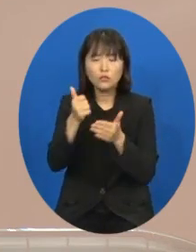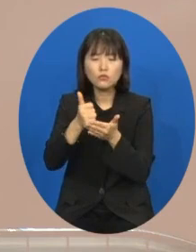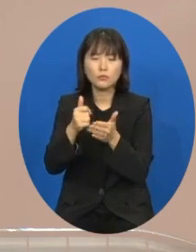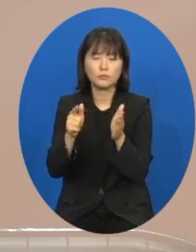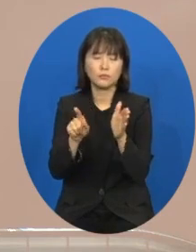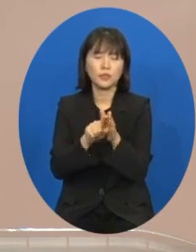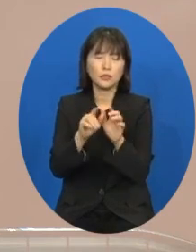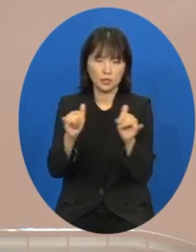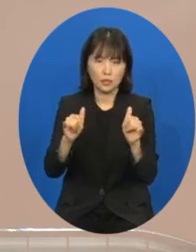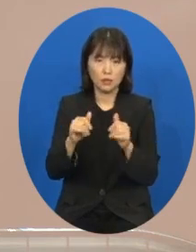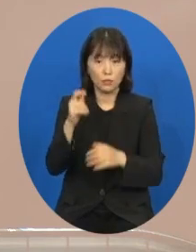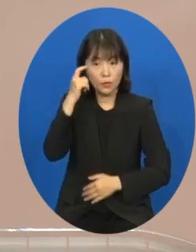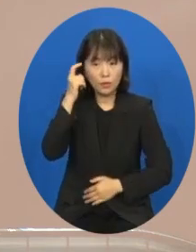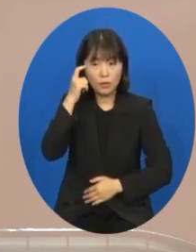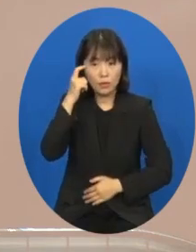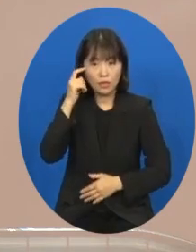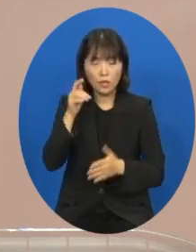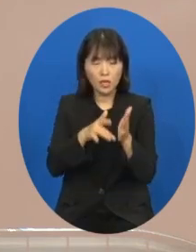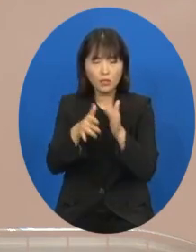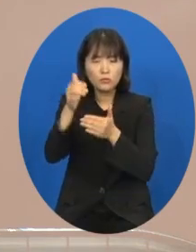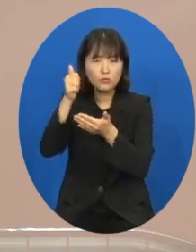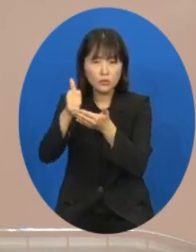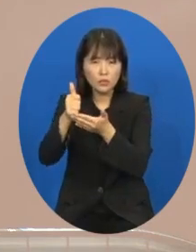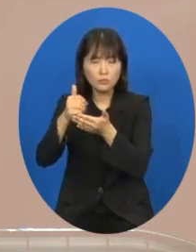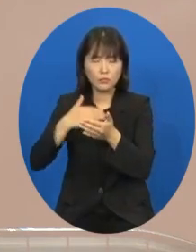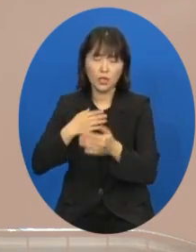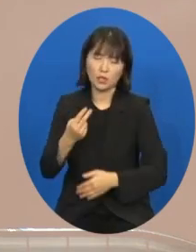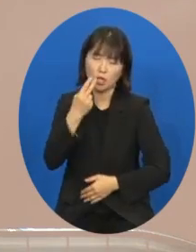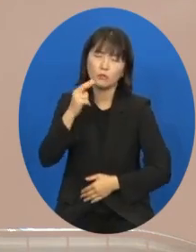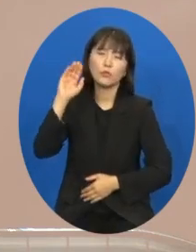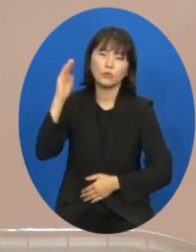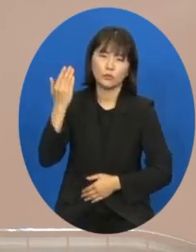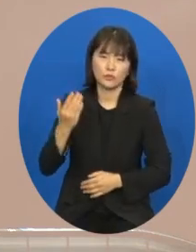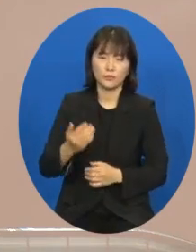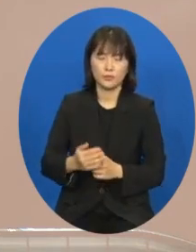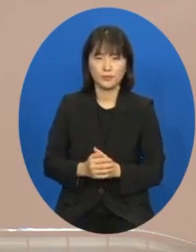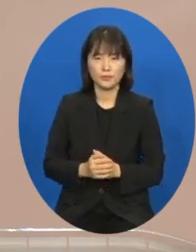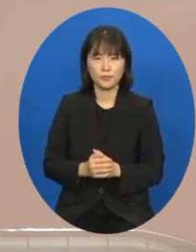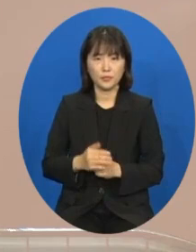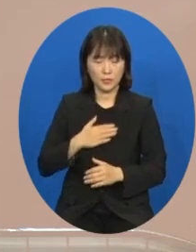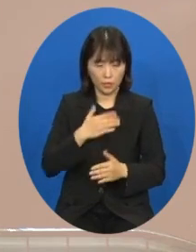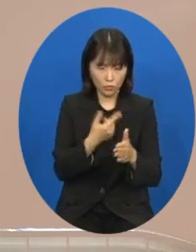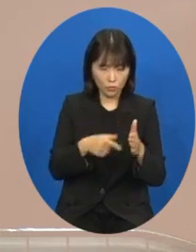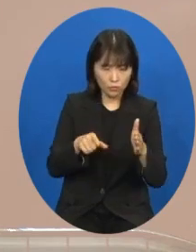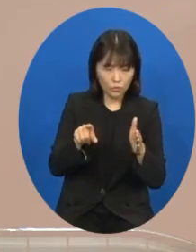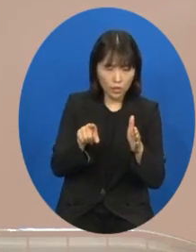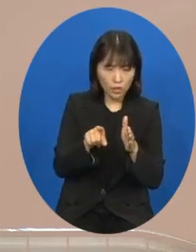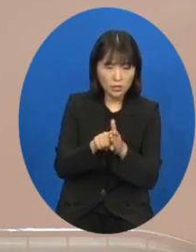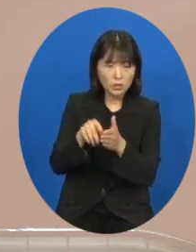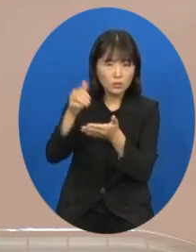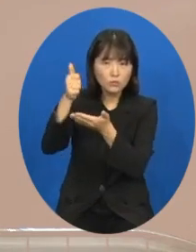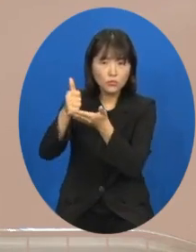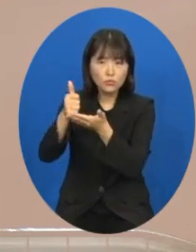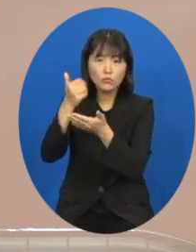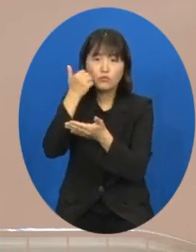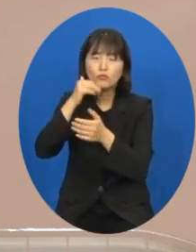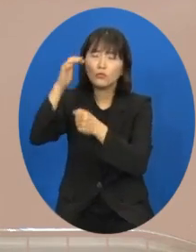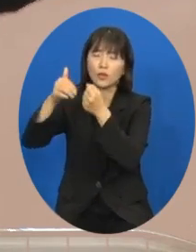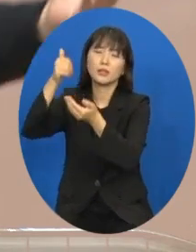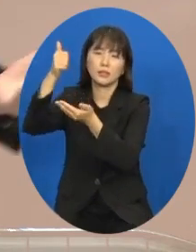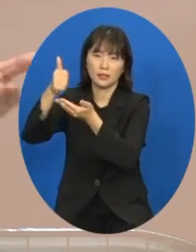왜 그렇죠? 예수님이 내 생명이 되셨으니까, 나를 위하시는 분이